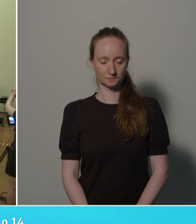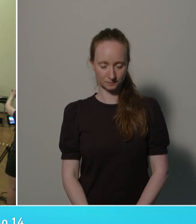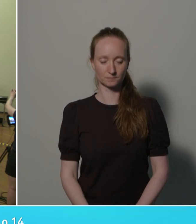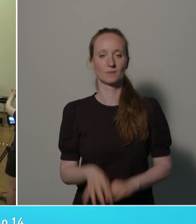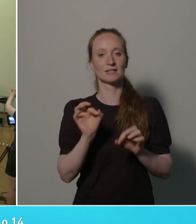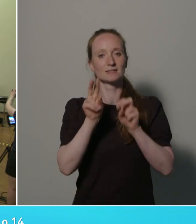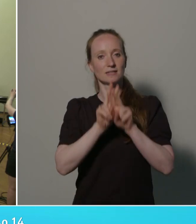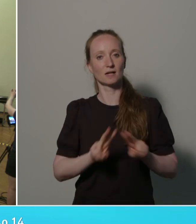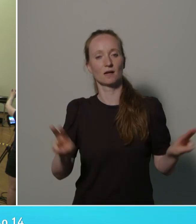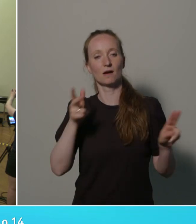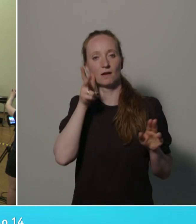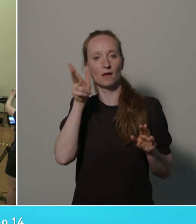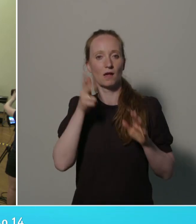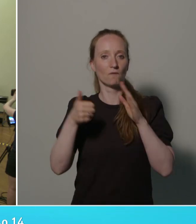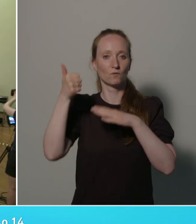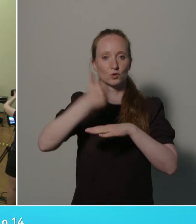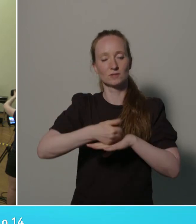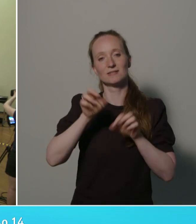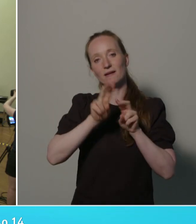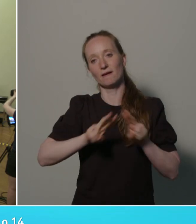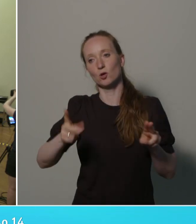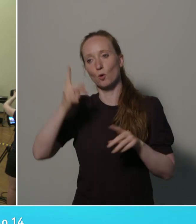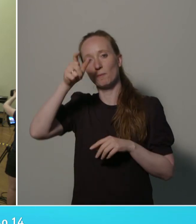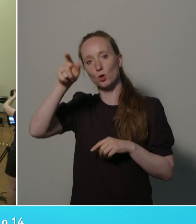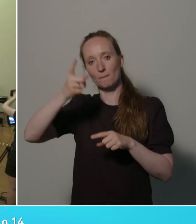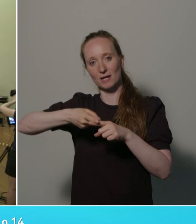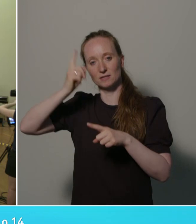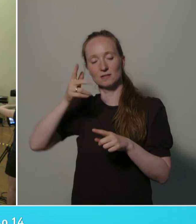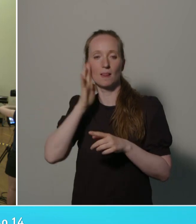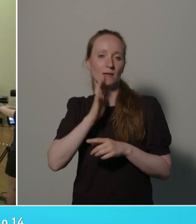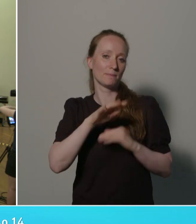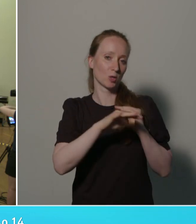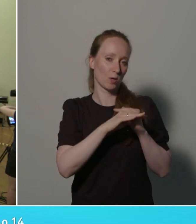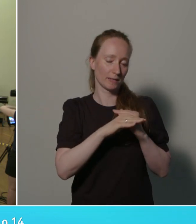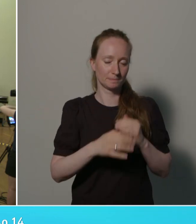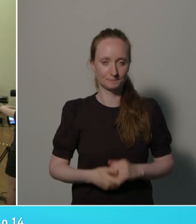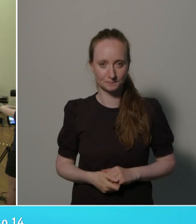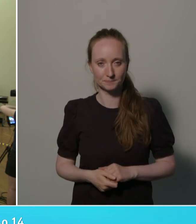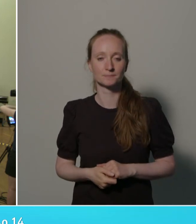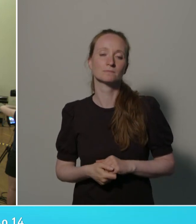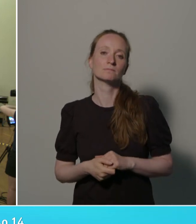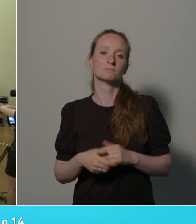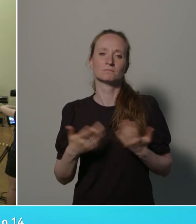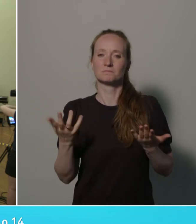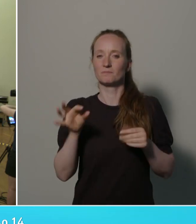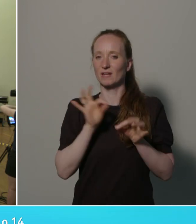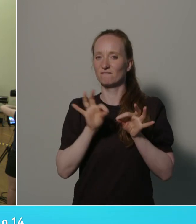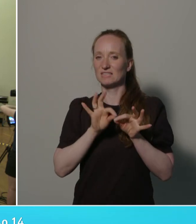Ja, sehr geehrter Herr Vorsitzender, sehr geehrter Herr Oberbürgermeister, liebe Kolleginnen und Kollegen. Fast auf den Tag